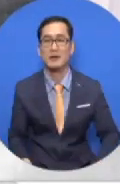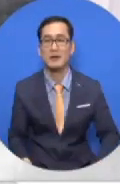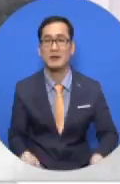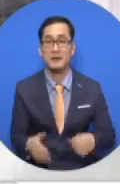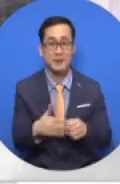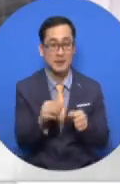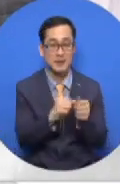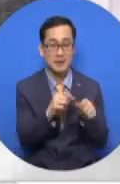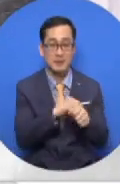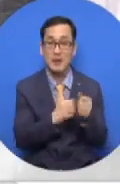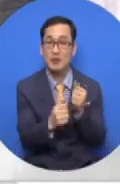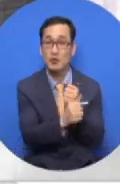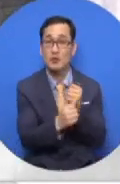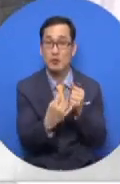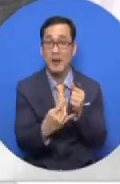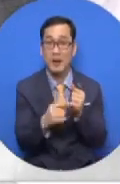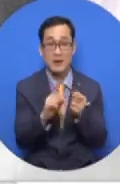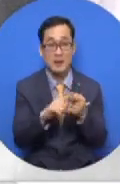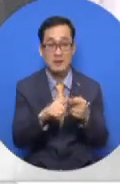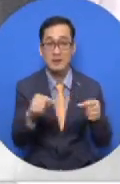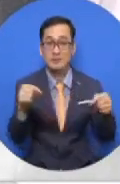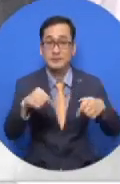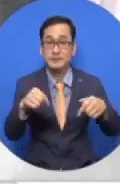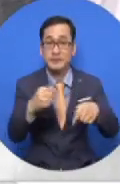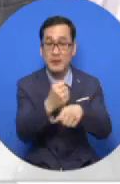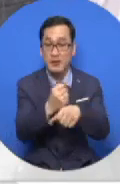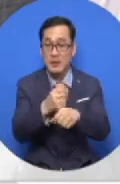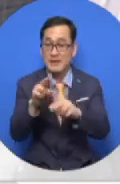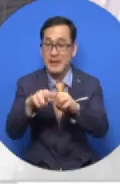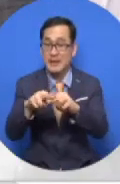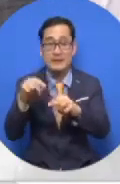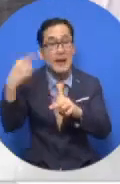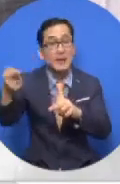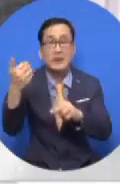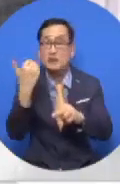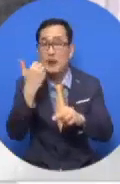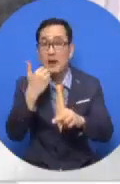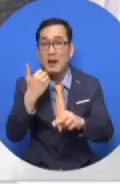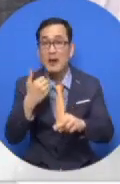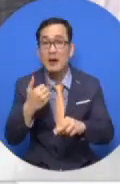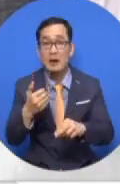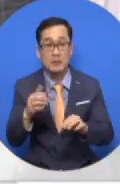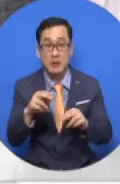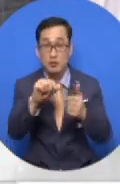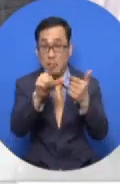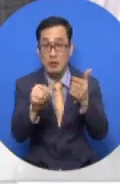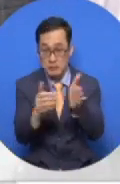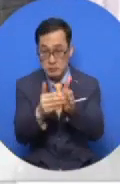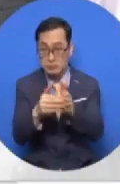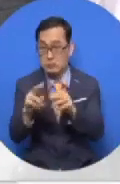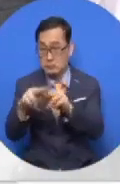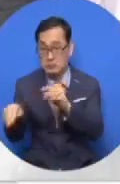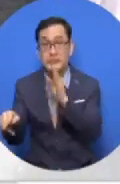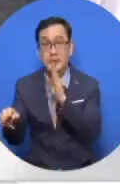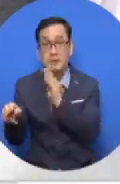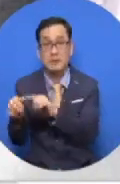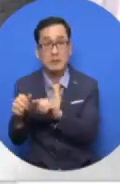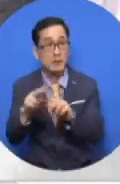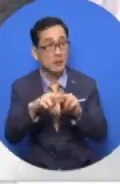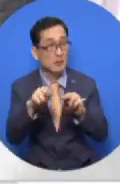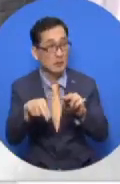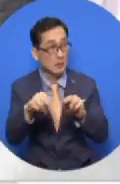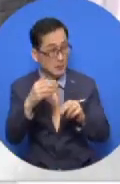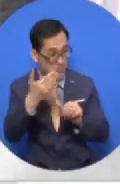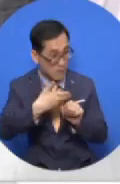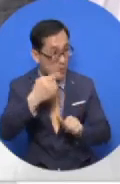대한 이인영 원내대표의 논의가 있었던 것인데 이걸 일방적으로 이렇게 은혜를 원수로 갚는다라고 얘기를 하게 된다면 과연 정의당이 정말로